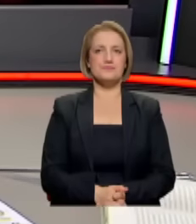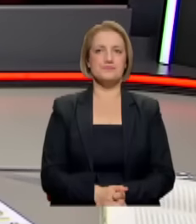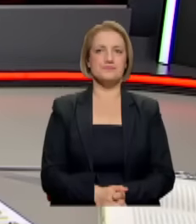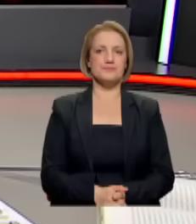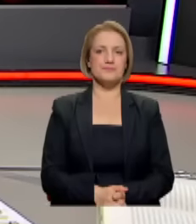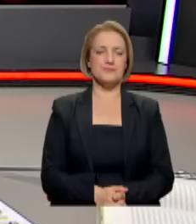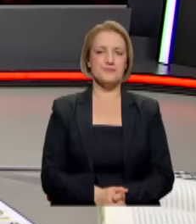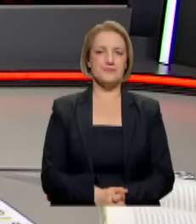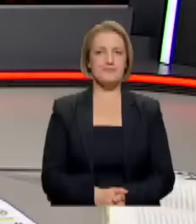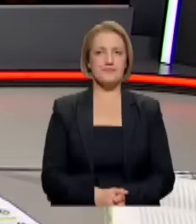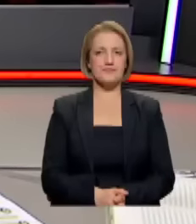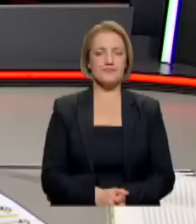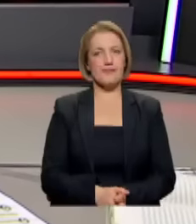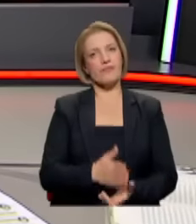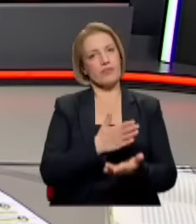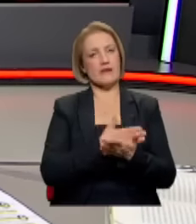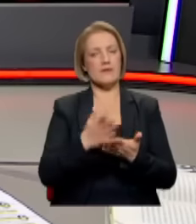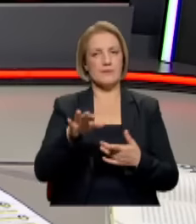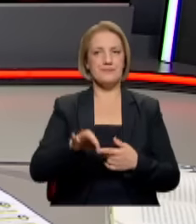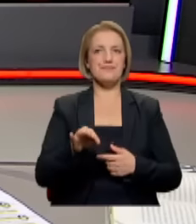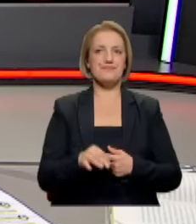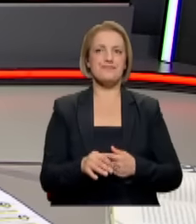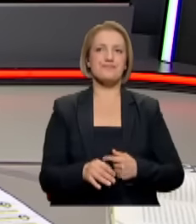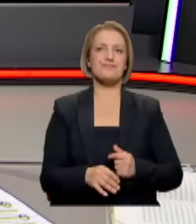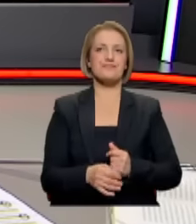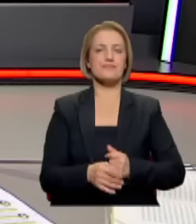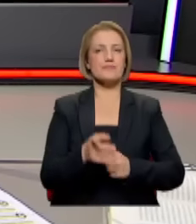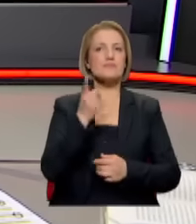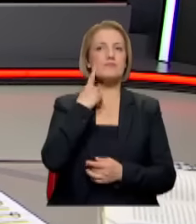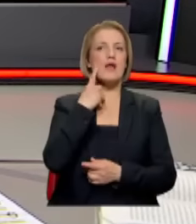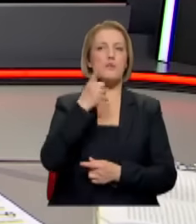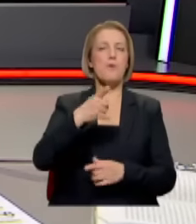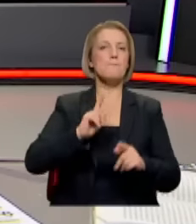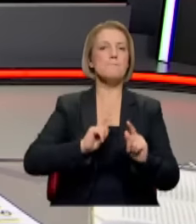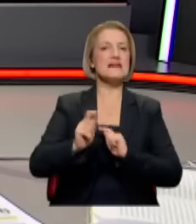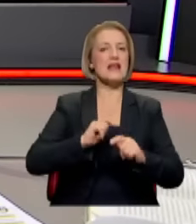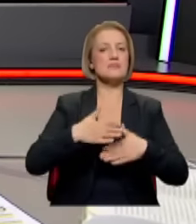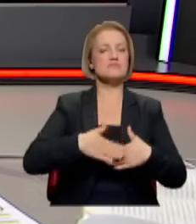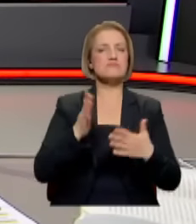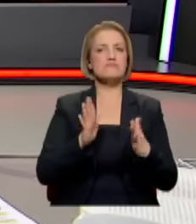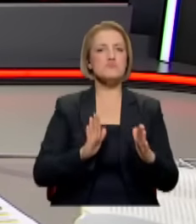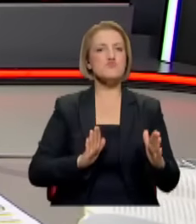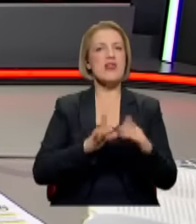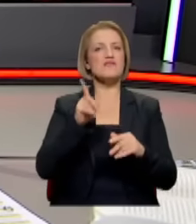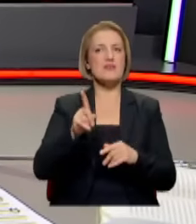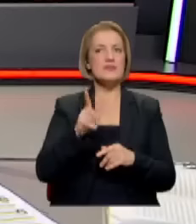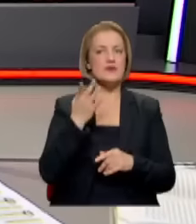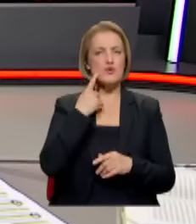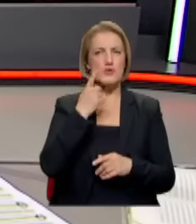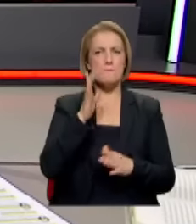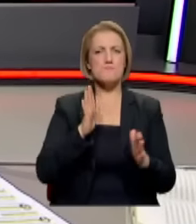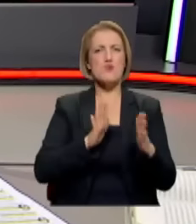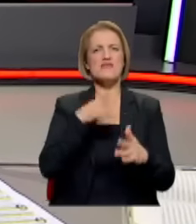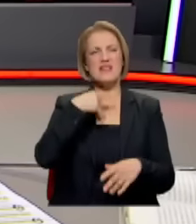olsun efendim işte devam ediyoruz Şimdi göreceğiz bakalım O pazarlıkları da muhalefetin performansını orada göreceğiz